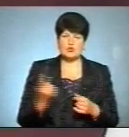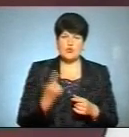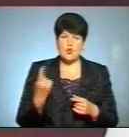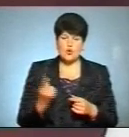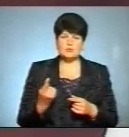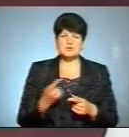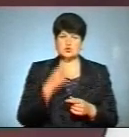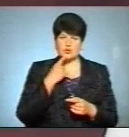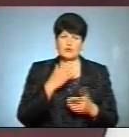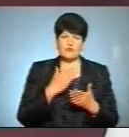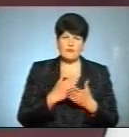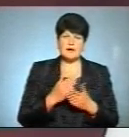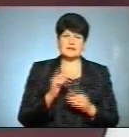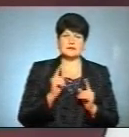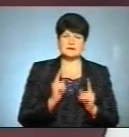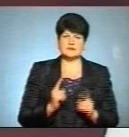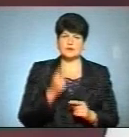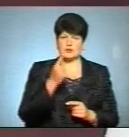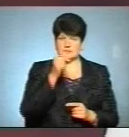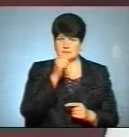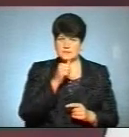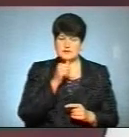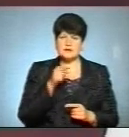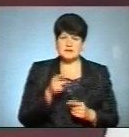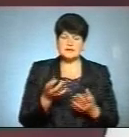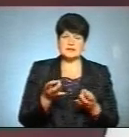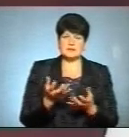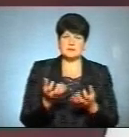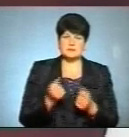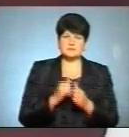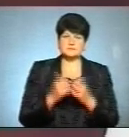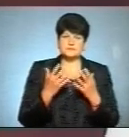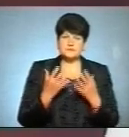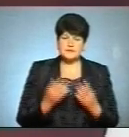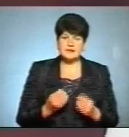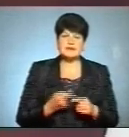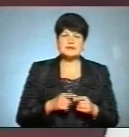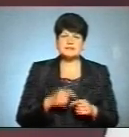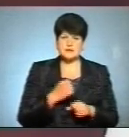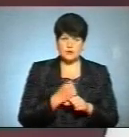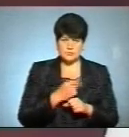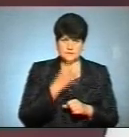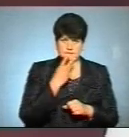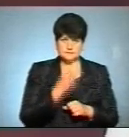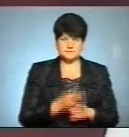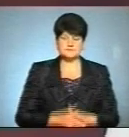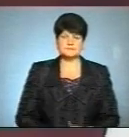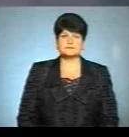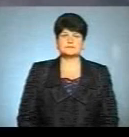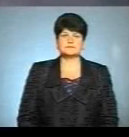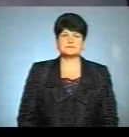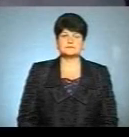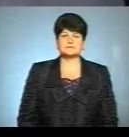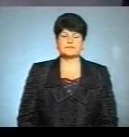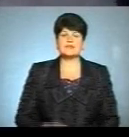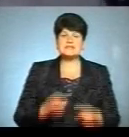компонентами крові забезпечена на місяць, але її потрібно заготовляти щоденно. Як це відбувається, бачили наші кореспонденти.